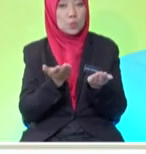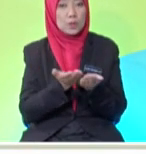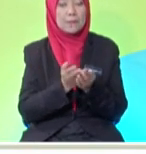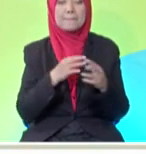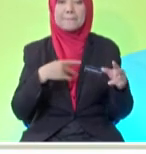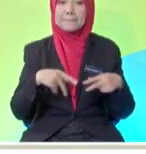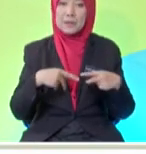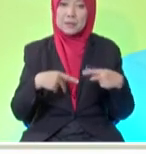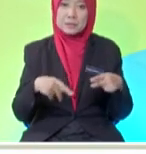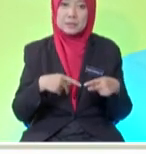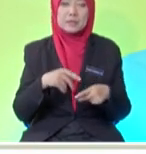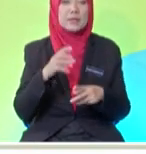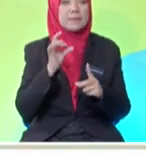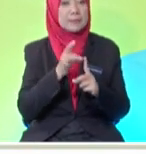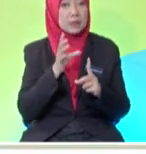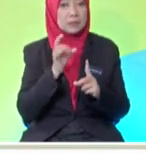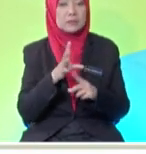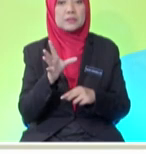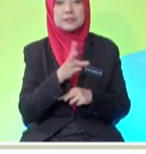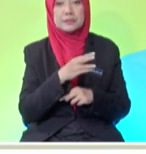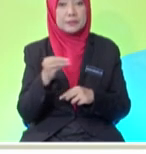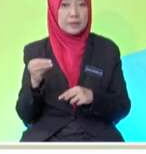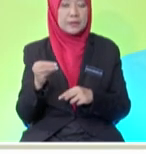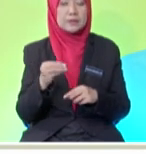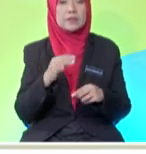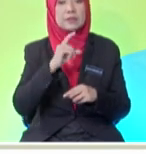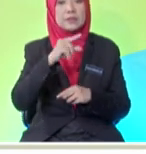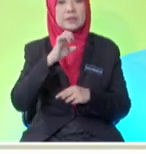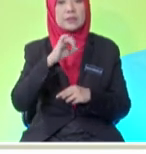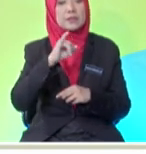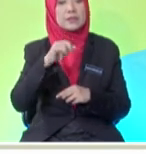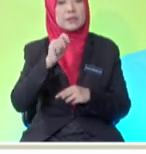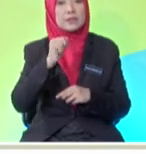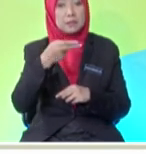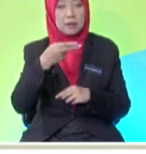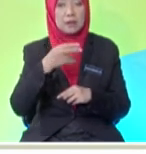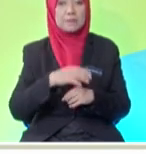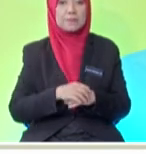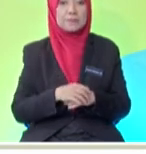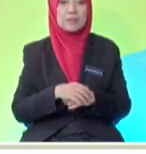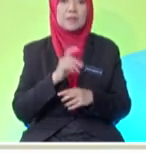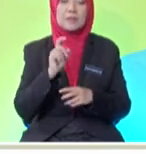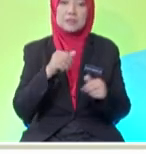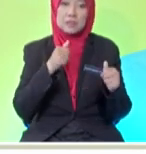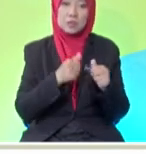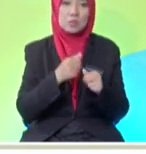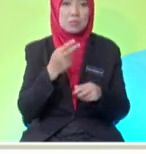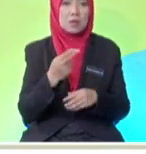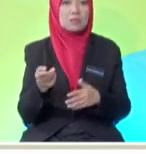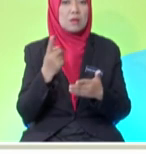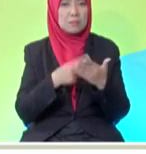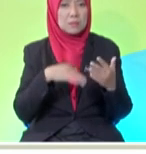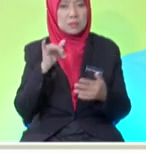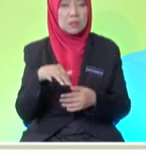Tukul kepala tembaga dan juga Tukul kepala getah jadi setiap penggunaan Tukul Ini mesti bergantung kepada Bahan apa yang kita